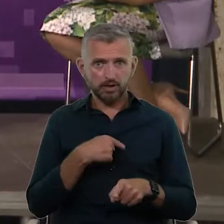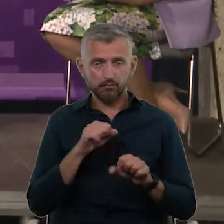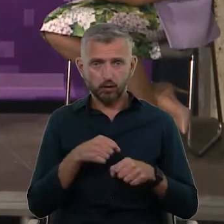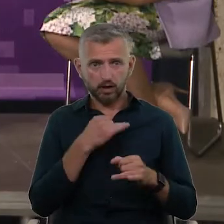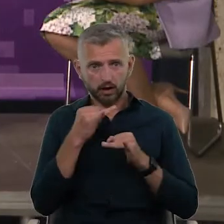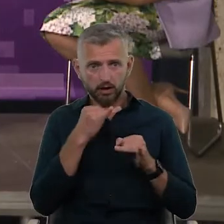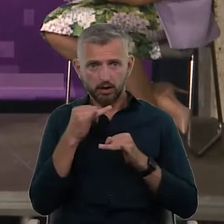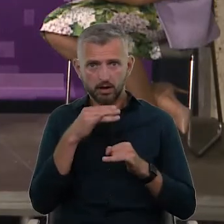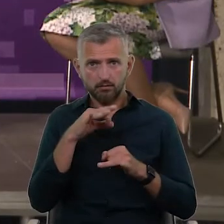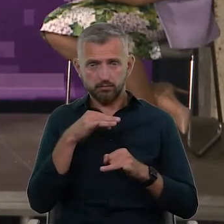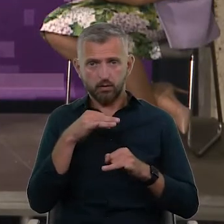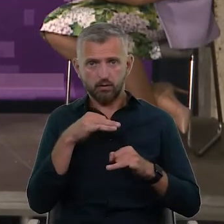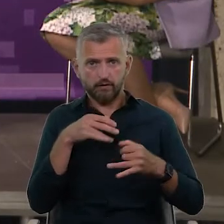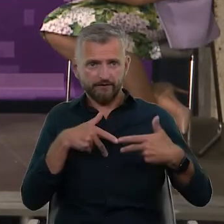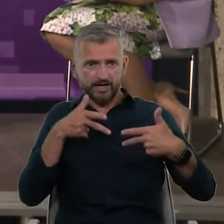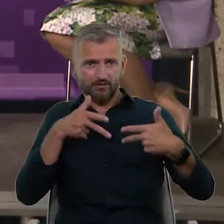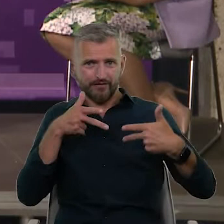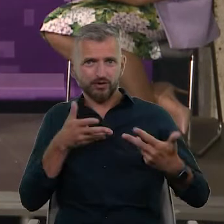поговорити по відеозв'язку.